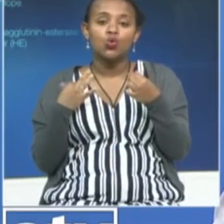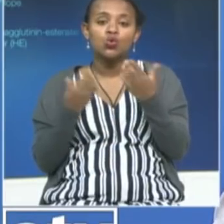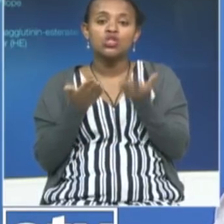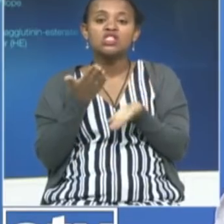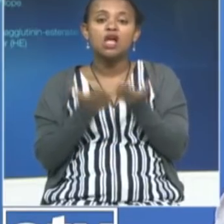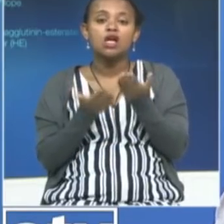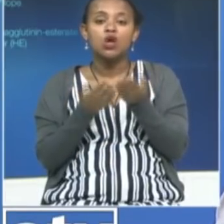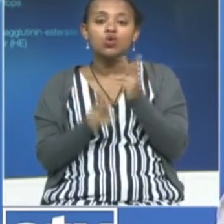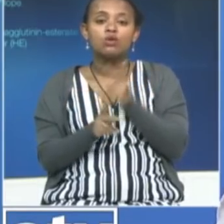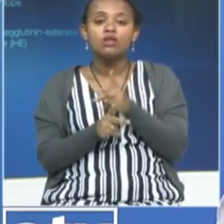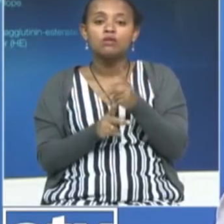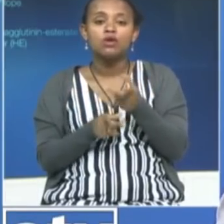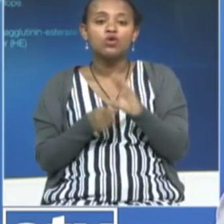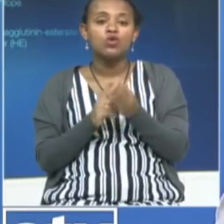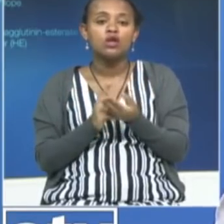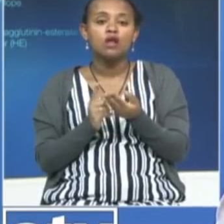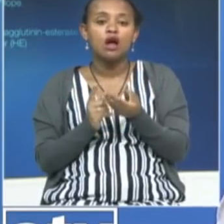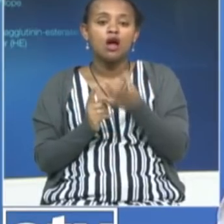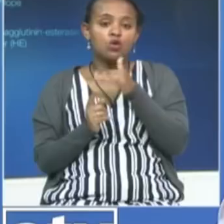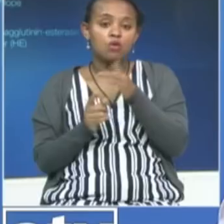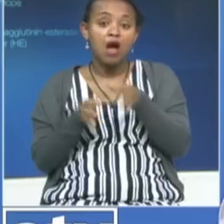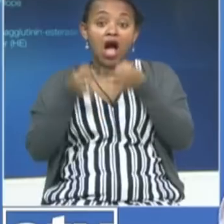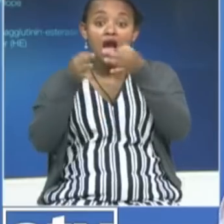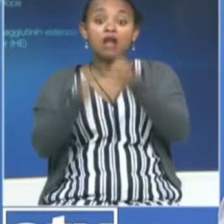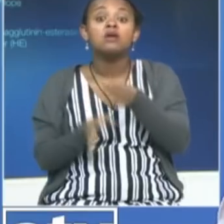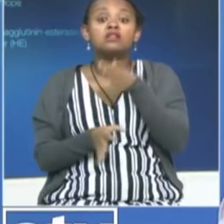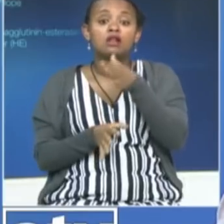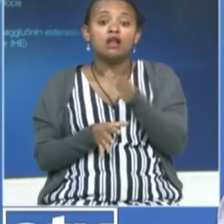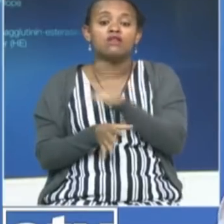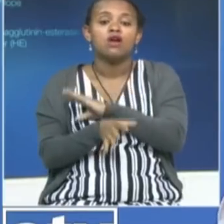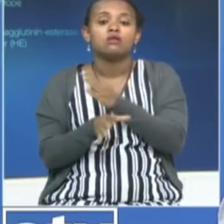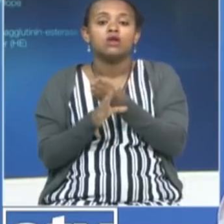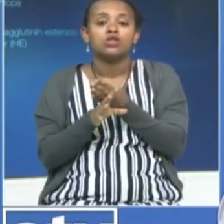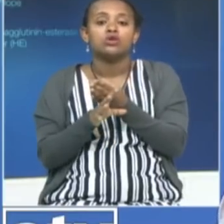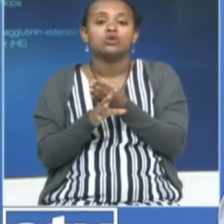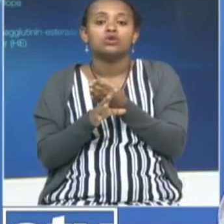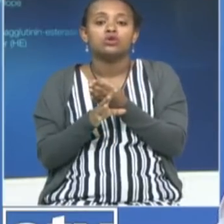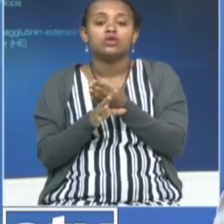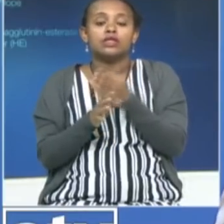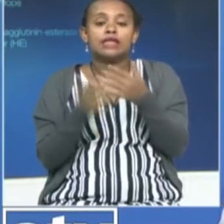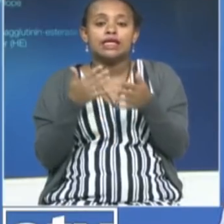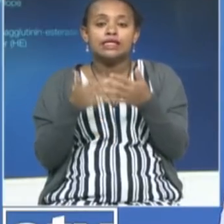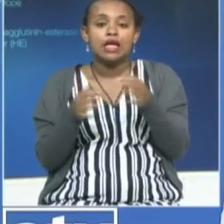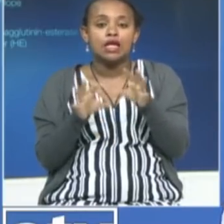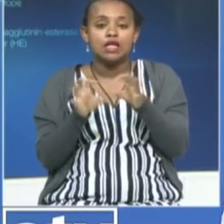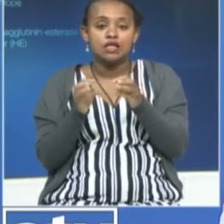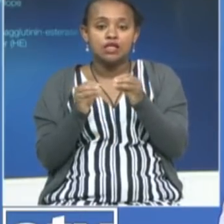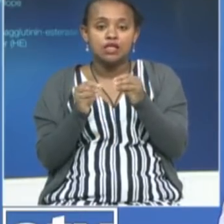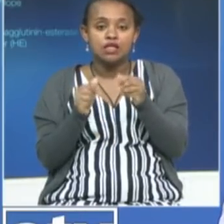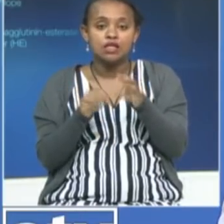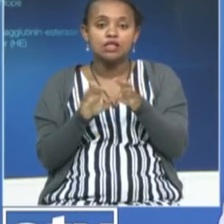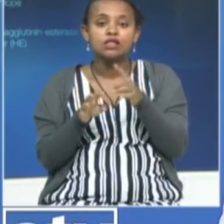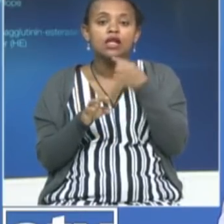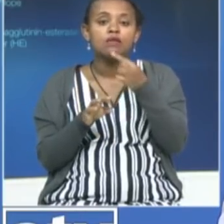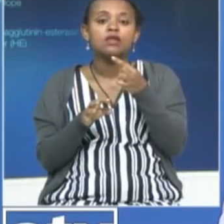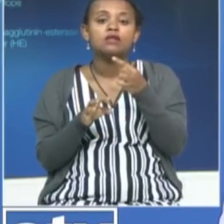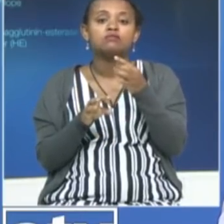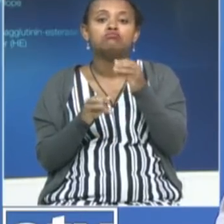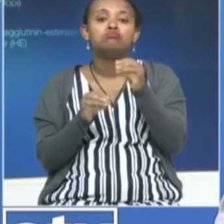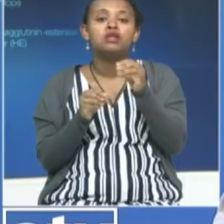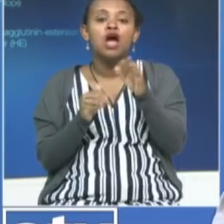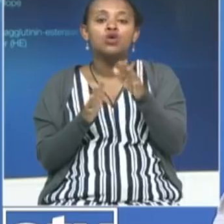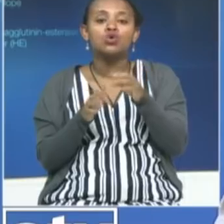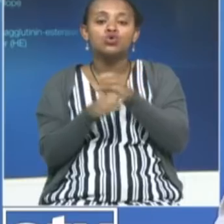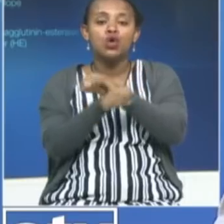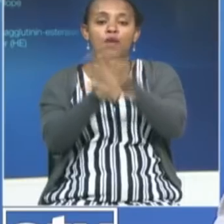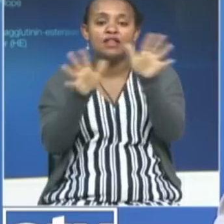ስታንዳርዱን የመጠበቅ ሁኔታ አይኖርም። ያለማስተላለፍ አቅማቸው የመፈተግ አጋጣሚው ዘርዘር እንዲል ስለሚያደርግ ስለሚያደርግ ብናኞቹም